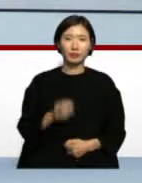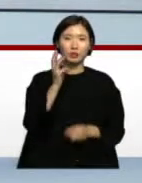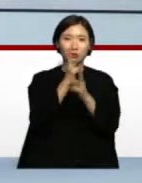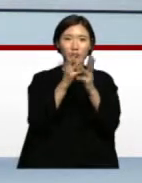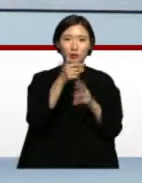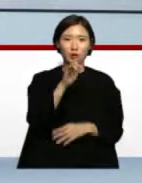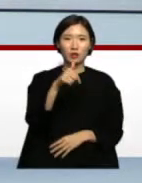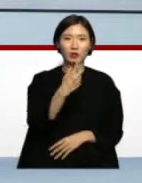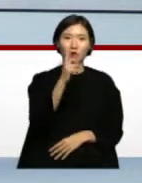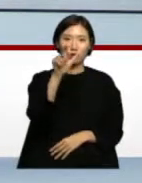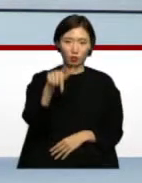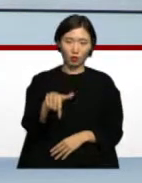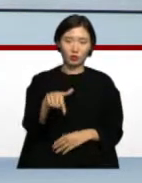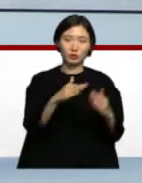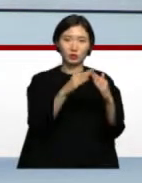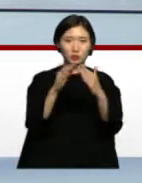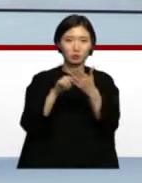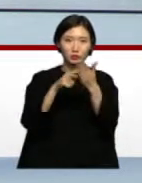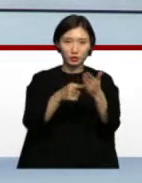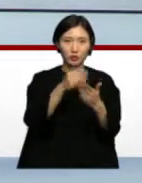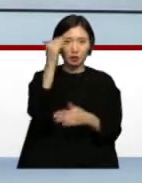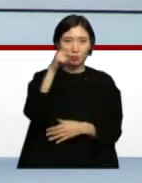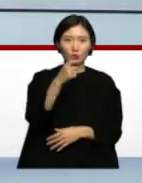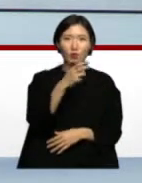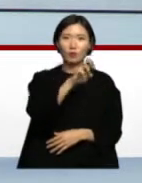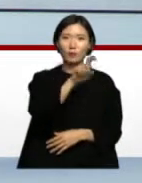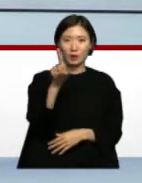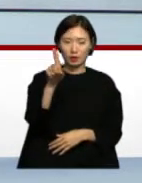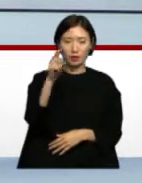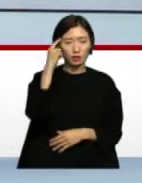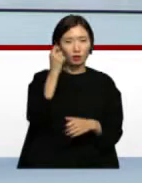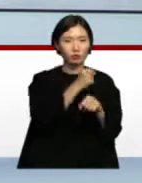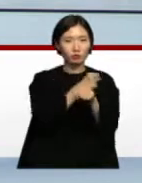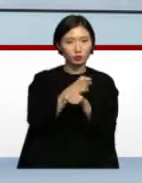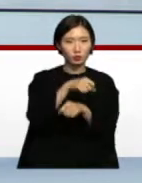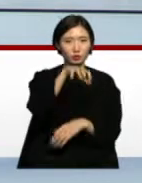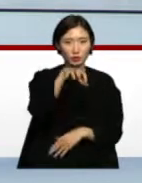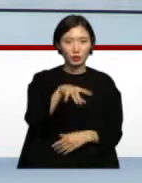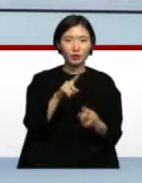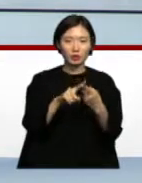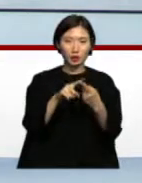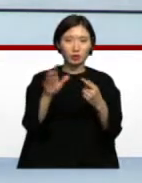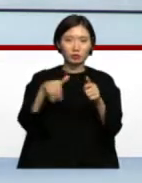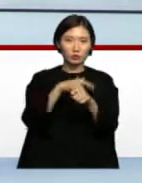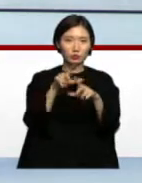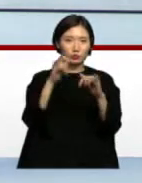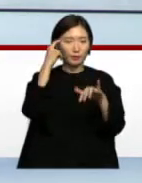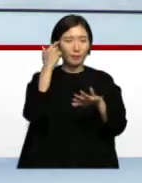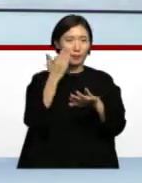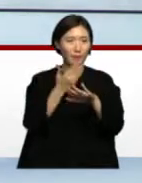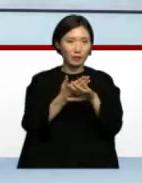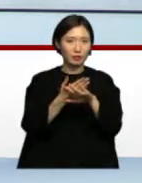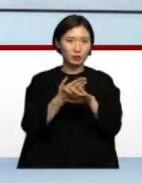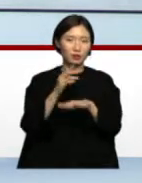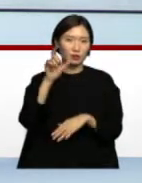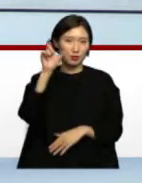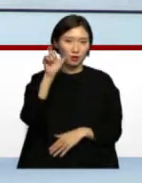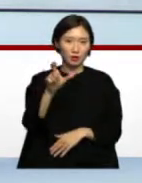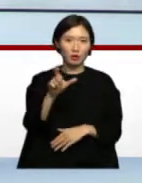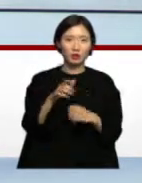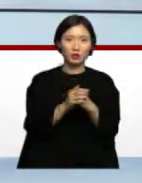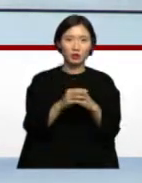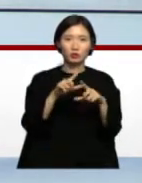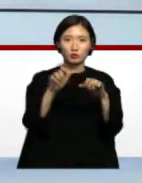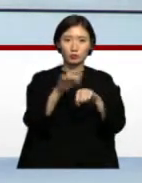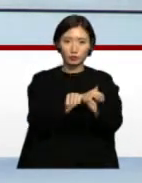서초구 내곡동으로 이전을 추진하는 한국콜마연구소를 두고 인근 주민들의 반대가 심해지고 있습니다. 급기야 주민